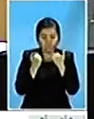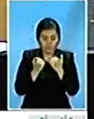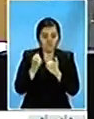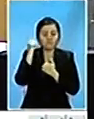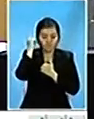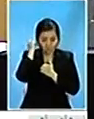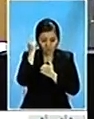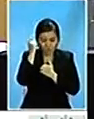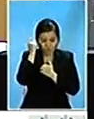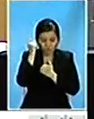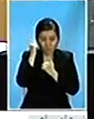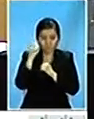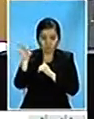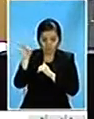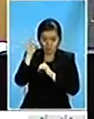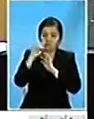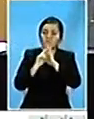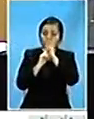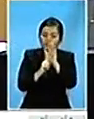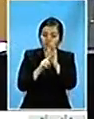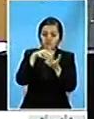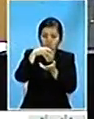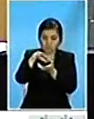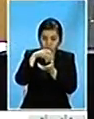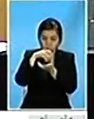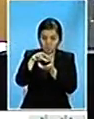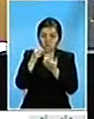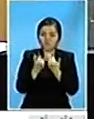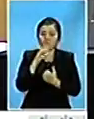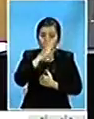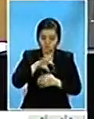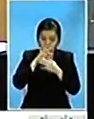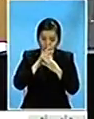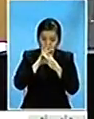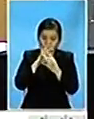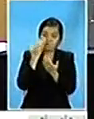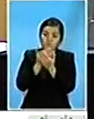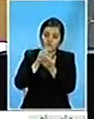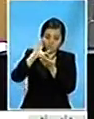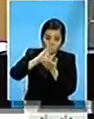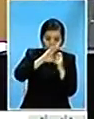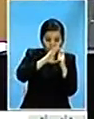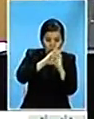ใจว่าท่านกำลังยกตัวอย่างนะว่าเป็นห่วงเรื่องการใช้จ่ายเงินนะ